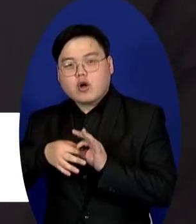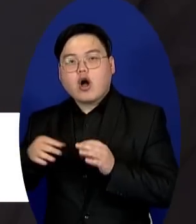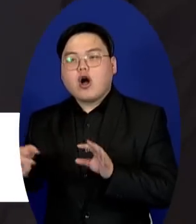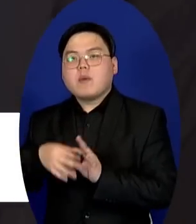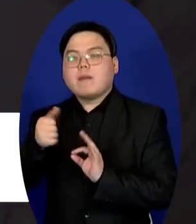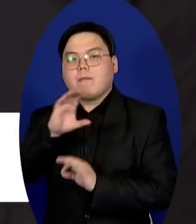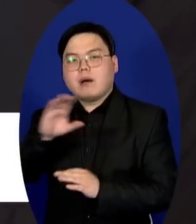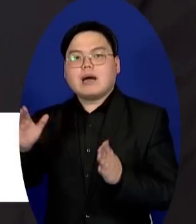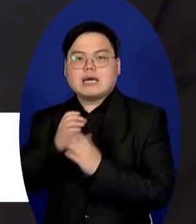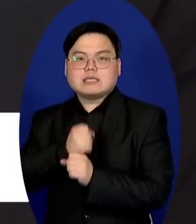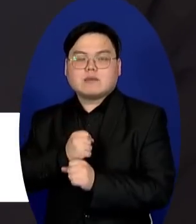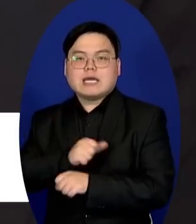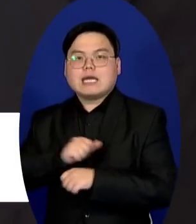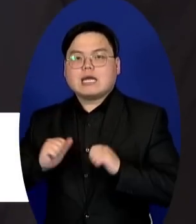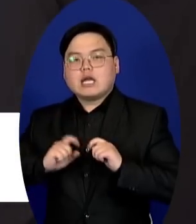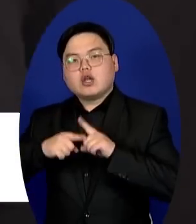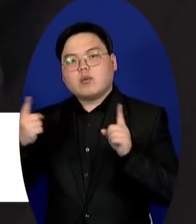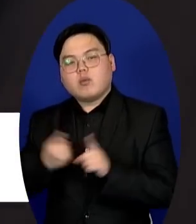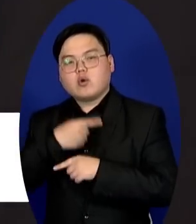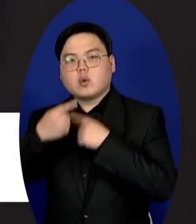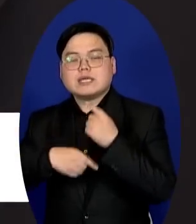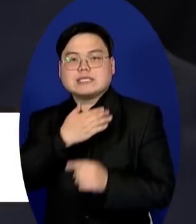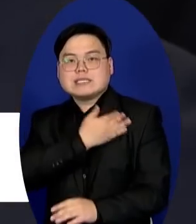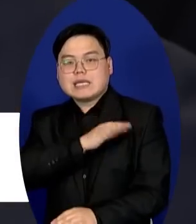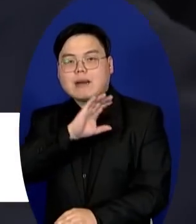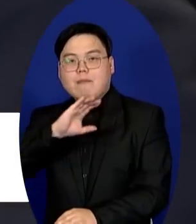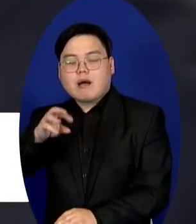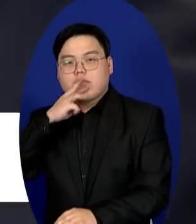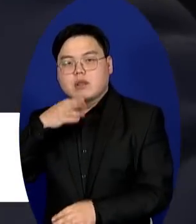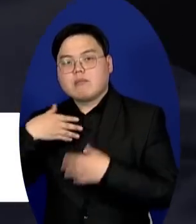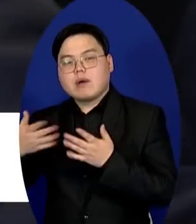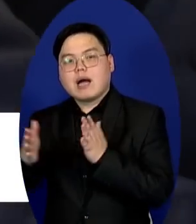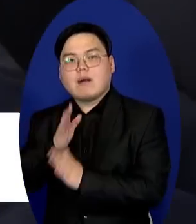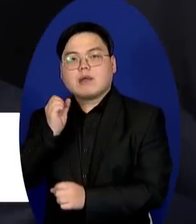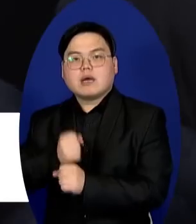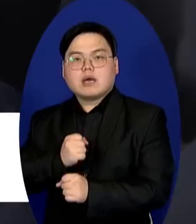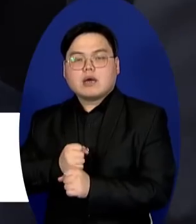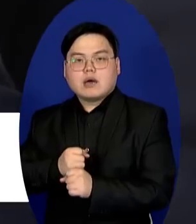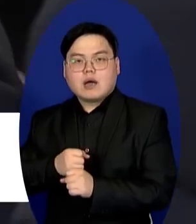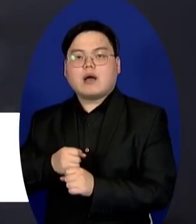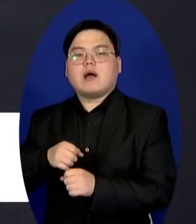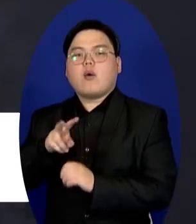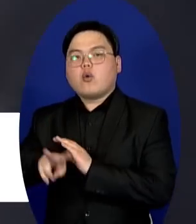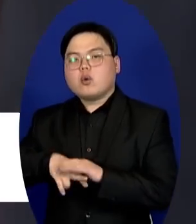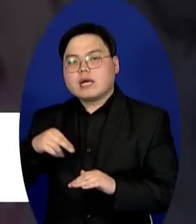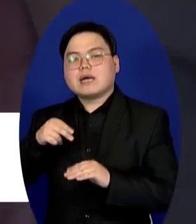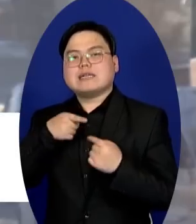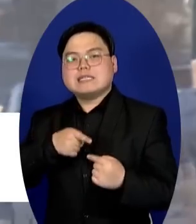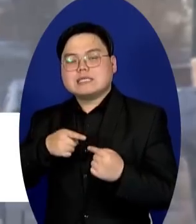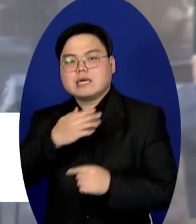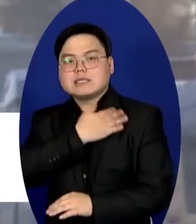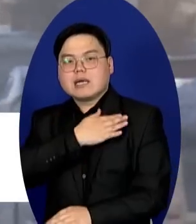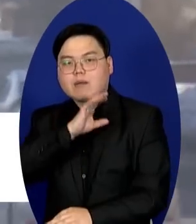ажиллаж байна. Түүнчлэн иргэд гэмт хэргийн талаар цагдаагийн байгууллагад мэдээлэл өгч хамтарч ажиллахыг халаасны хулгайн гэмт хэрэгтэй тэмцэх